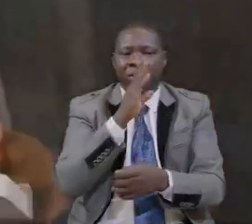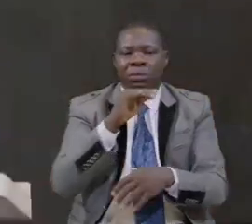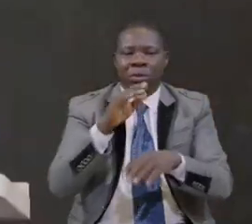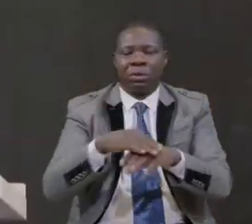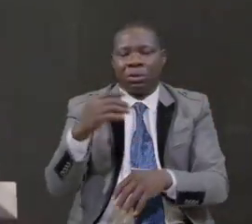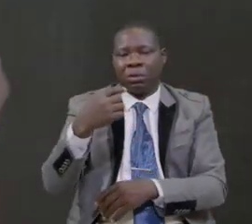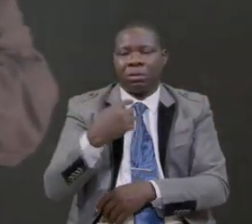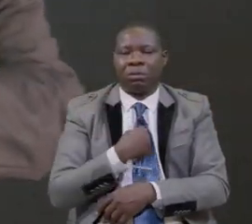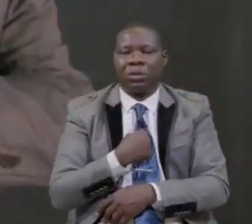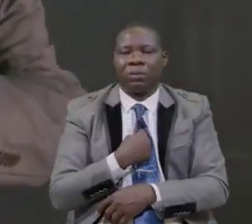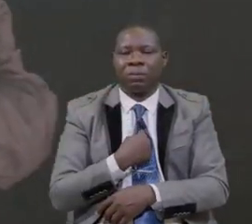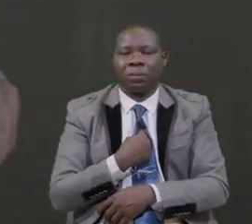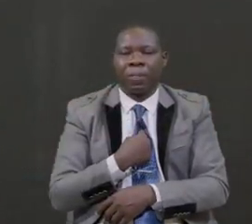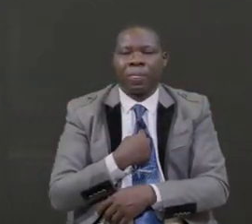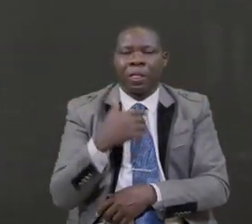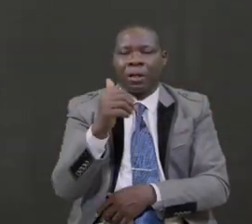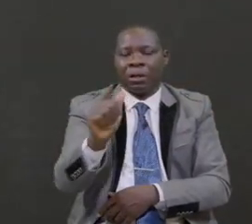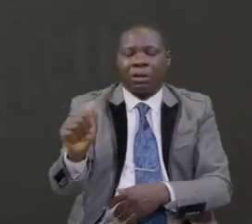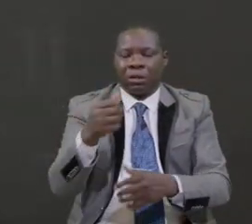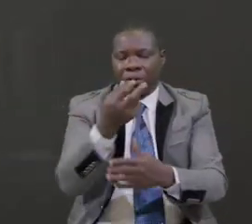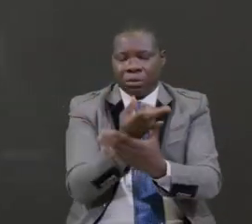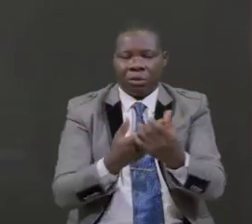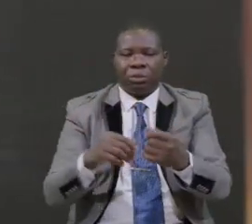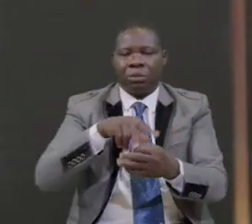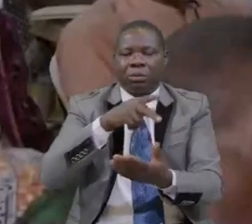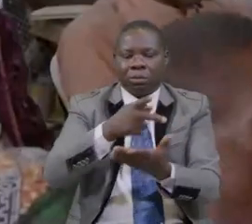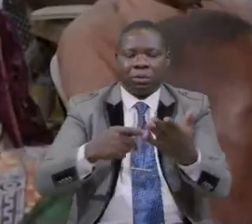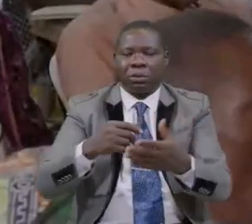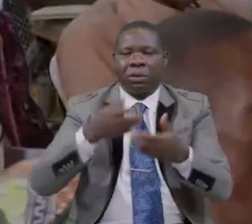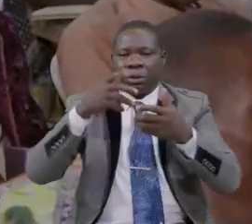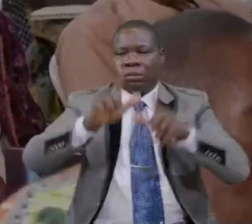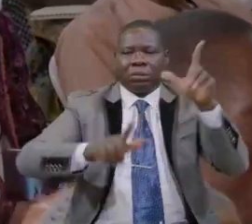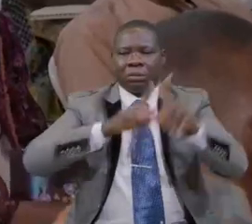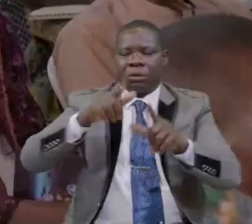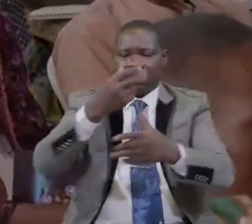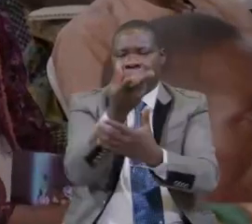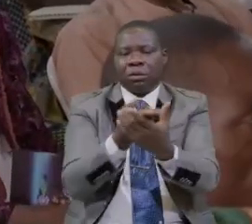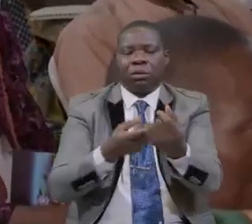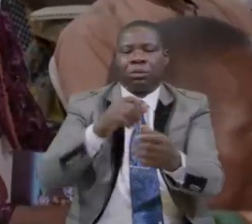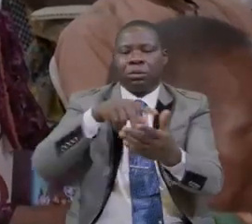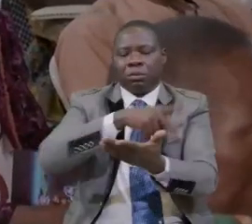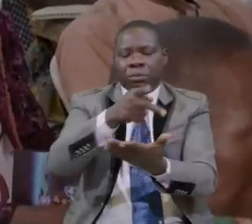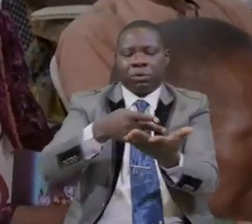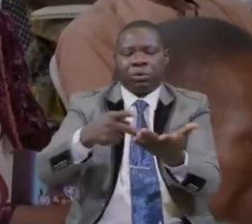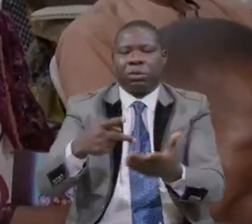esprit. Une double portion. Quelqu'un crie double portion.